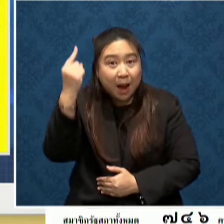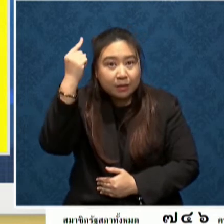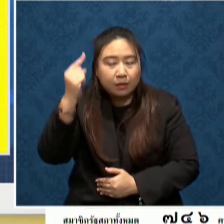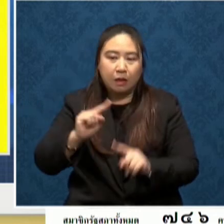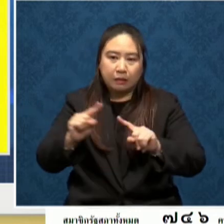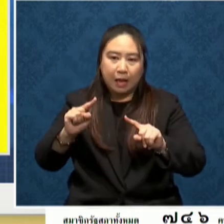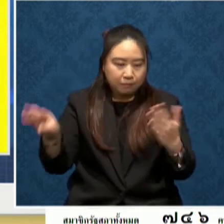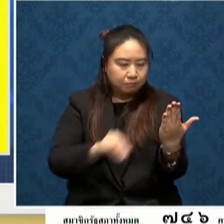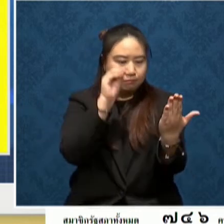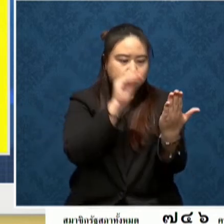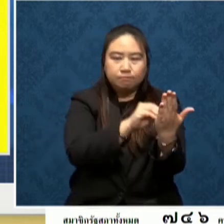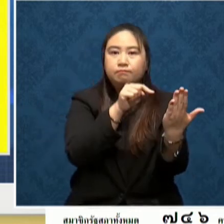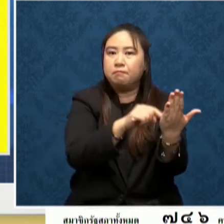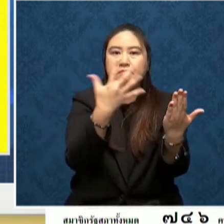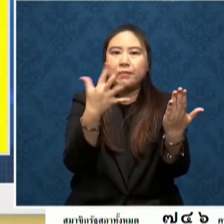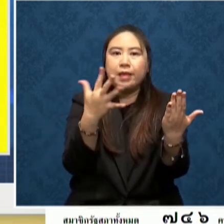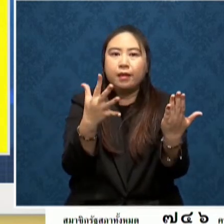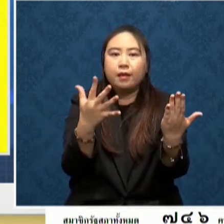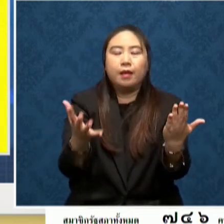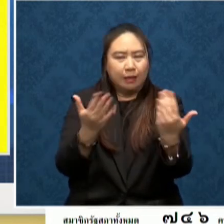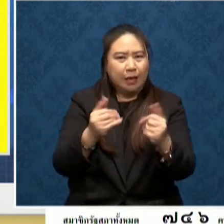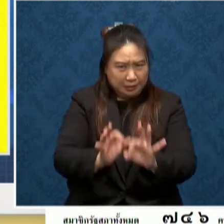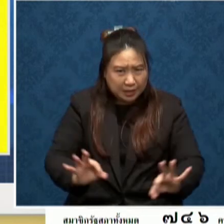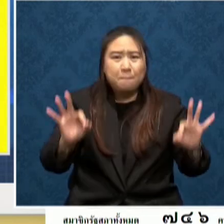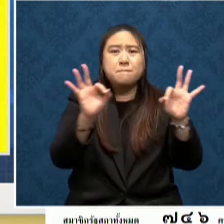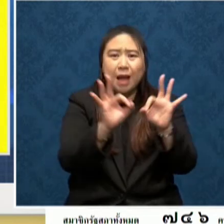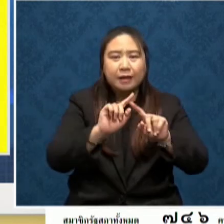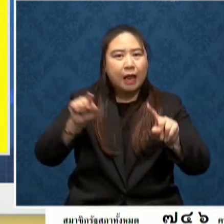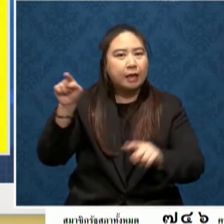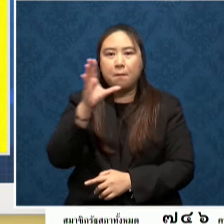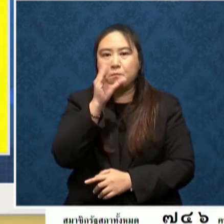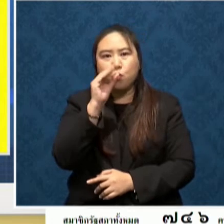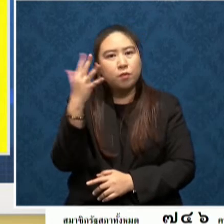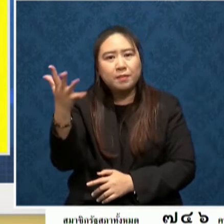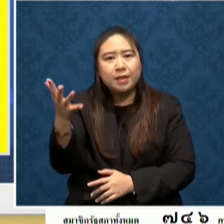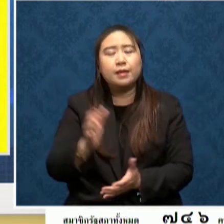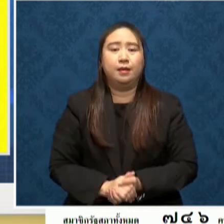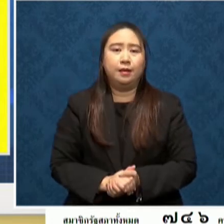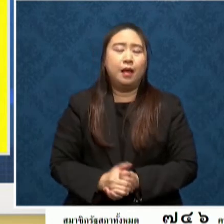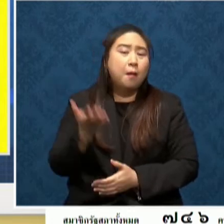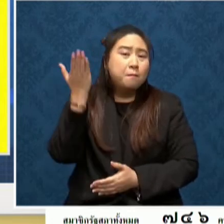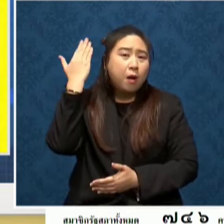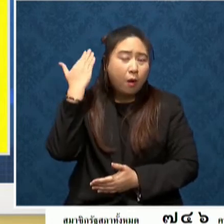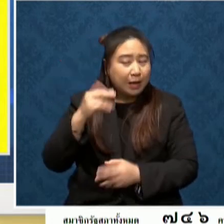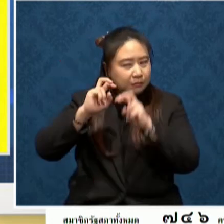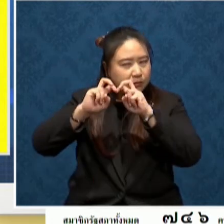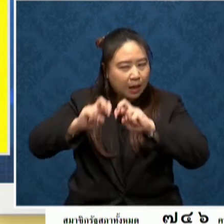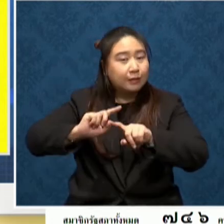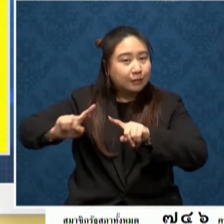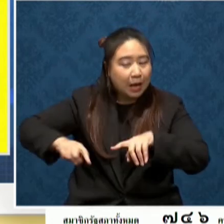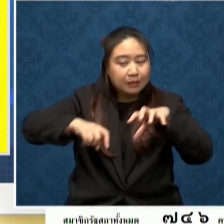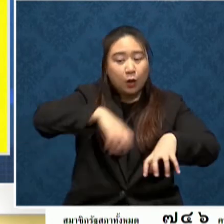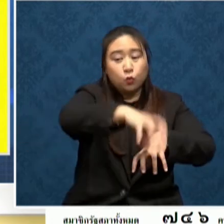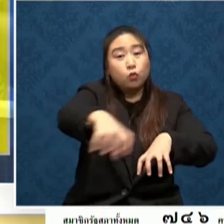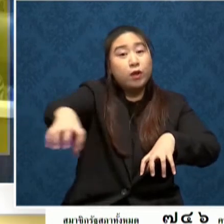ผ่มาจาก การศิษาจหนานทั้ทศพา การศึ